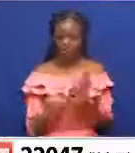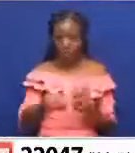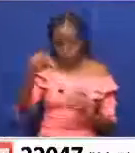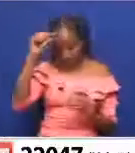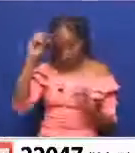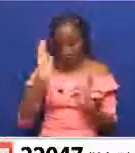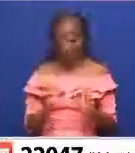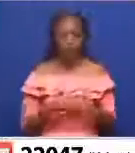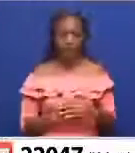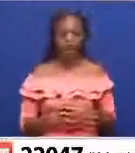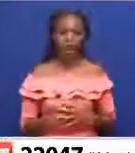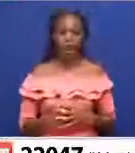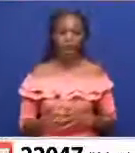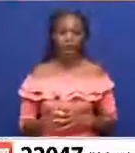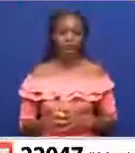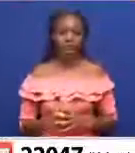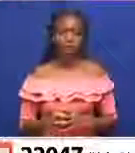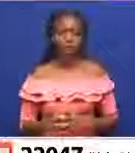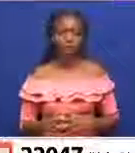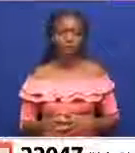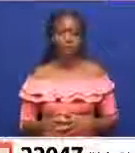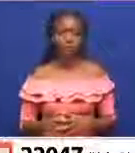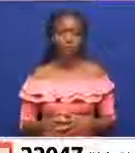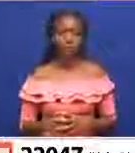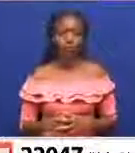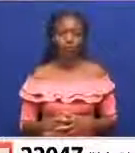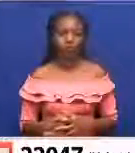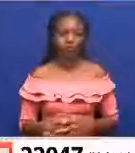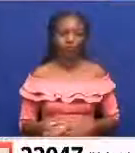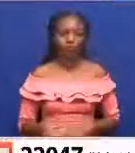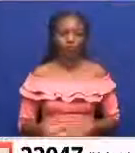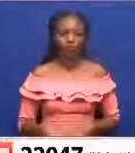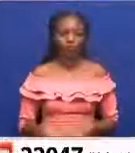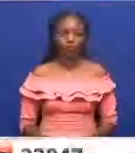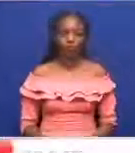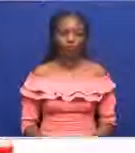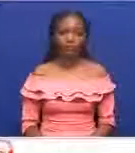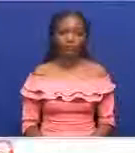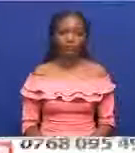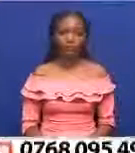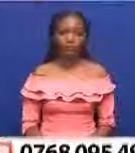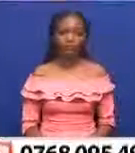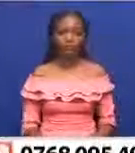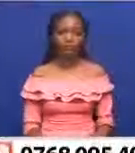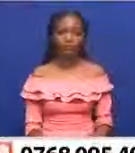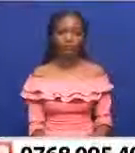Josh Onsare, TV 47.